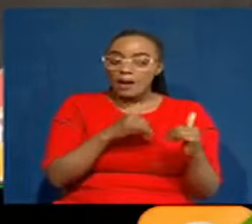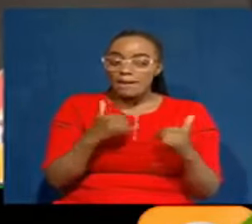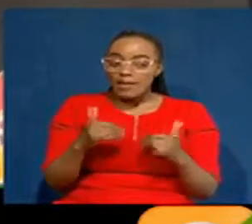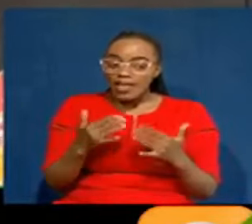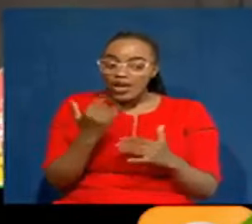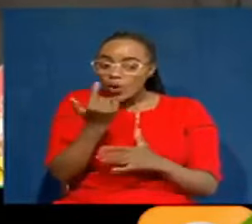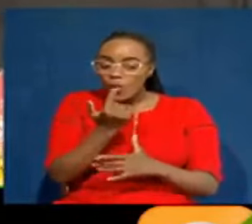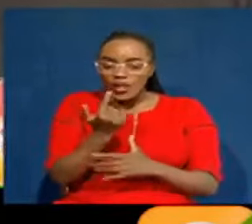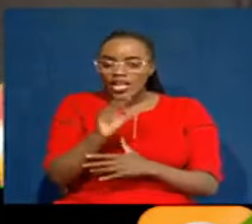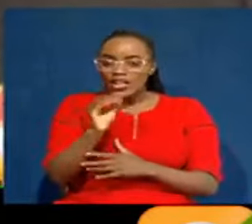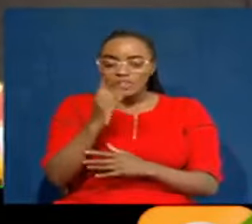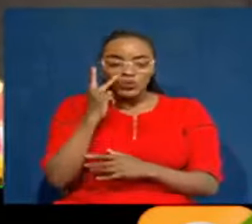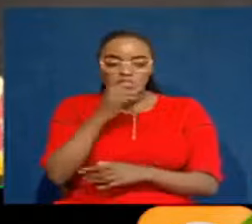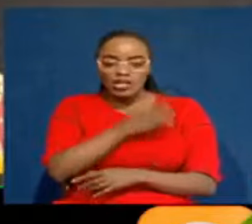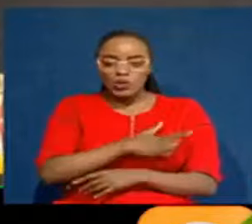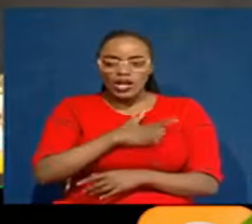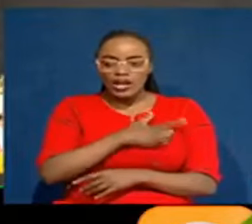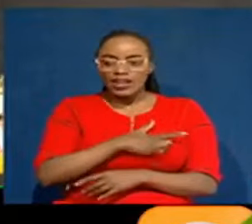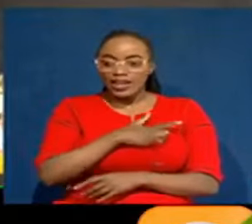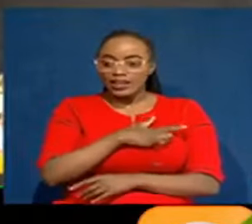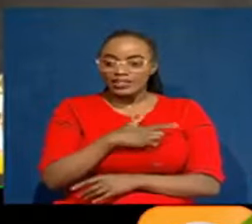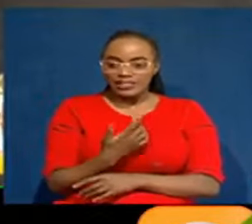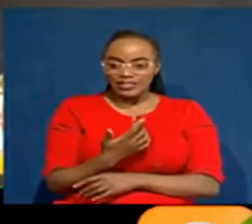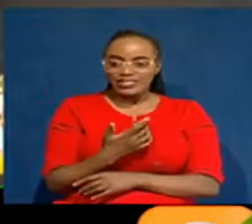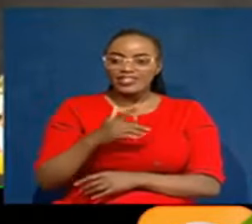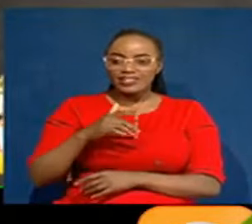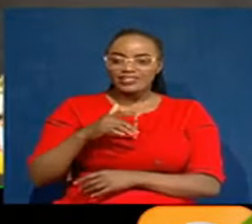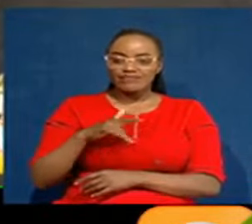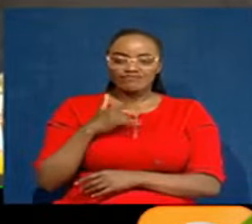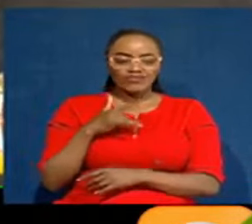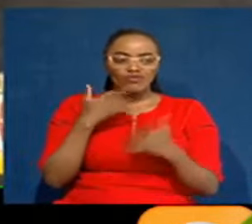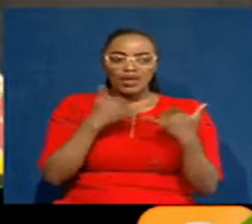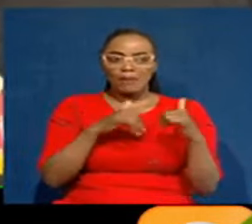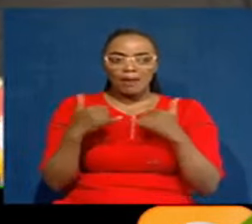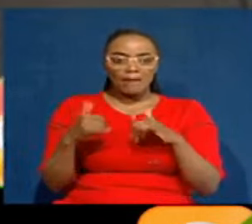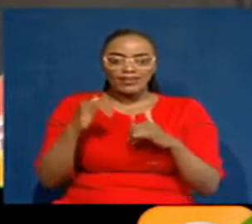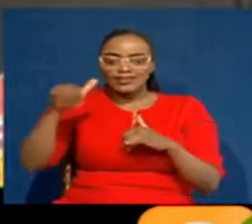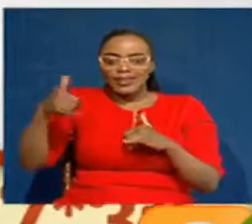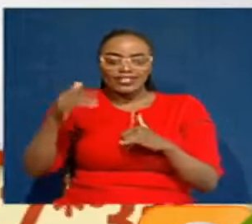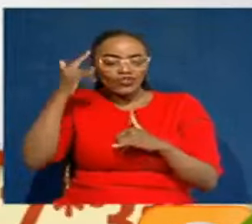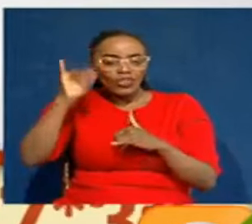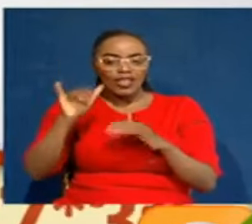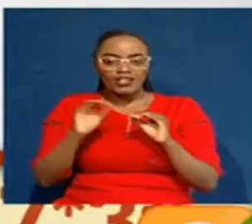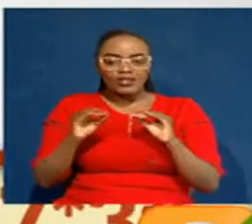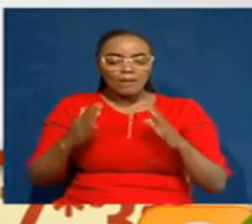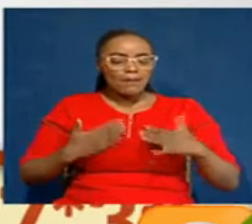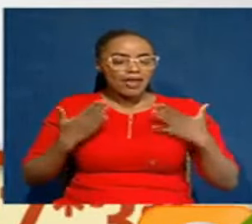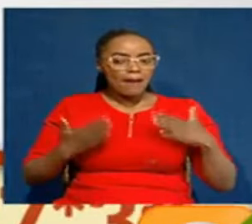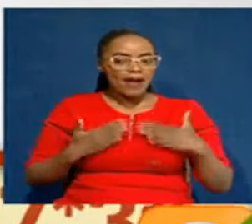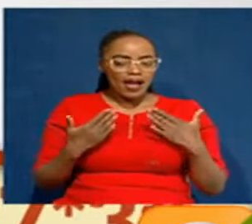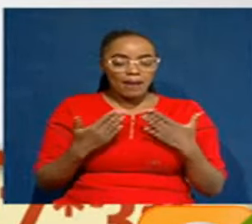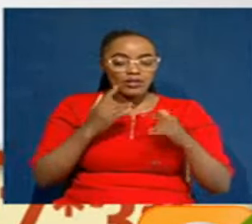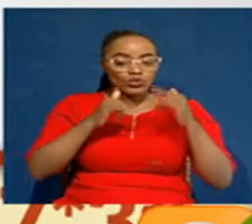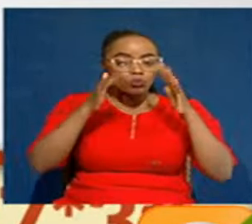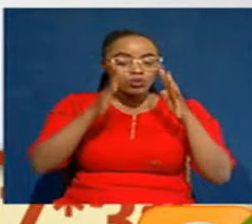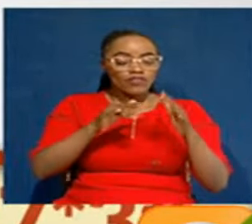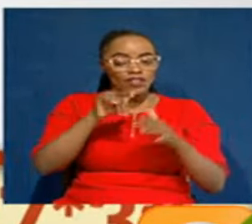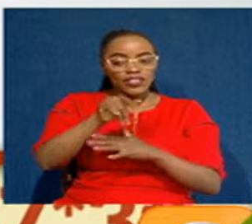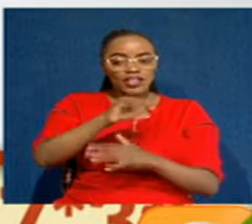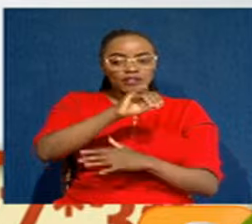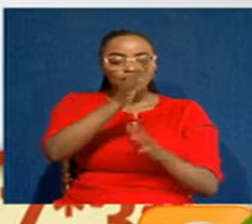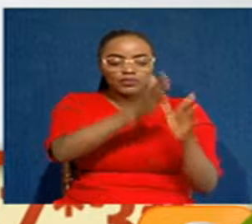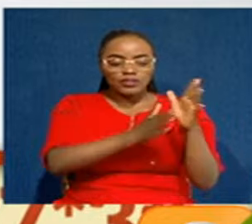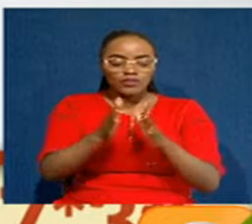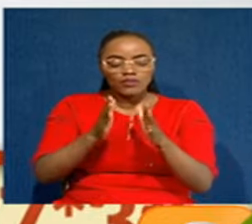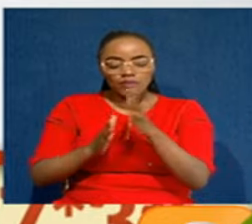sa umebatika. Ni kwa vile nimesina siku cheza bure, nimefurahia. Ili kuwa mshindi katika shindano la